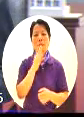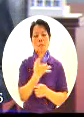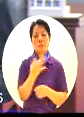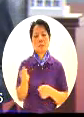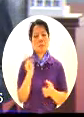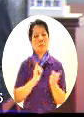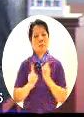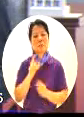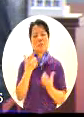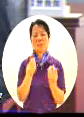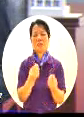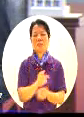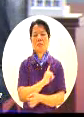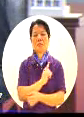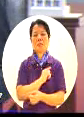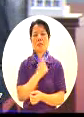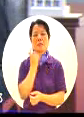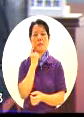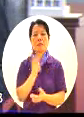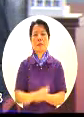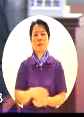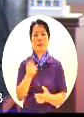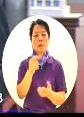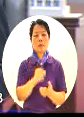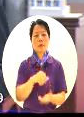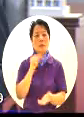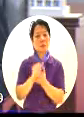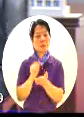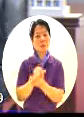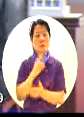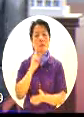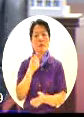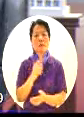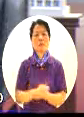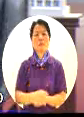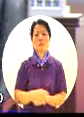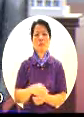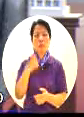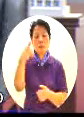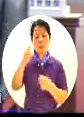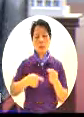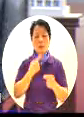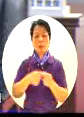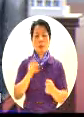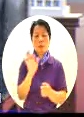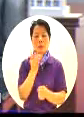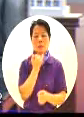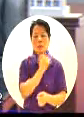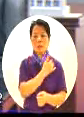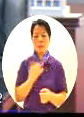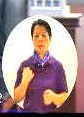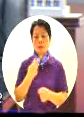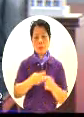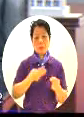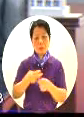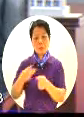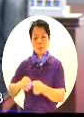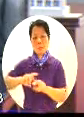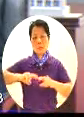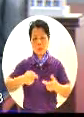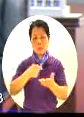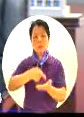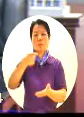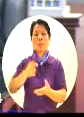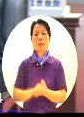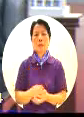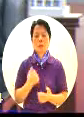哈，应该变不对了吧。哦，明年不可能嘛，用3年才调整一次啊。所以这家哈，